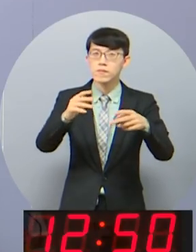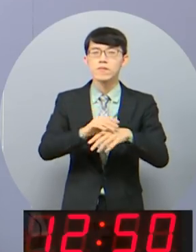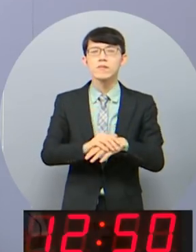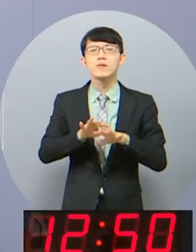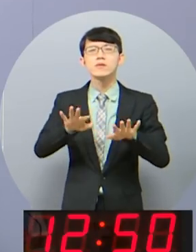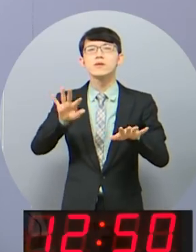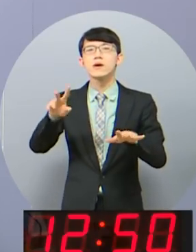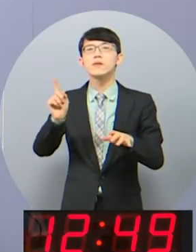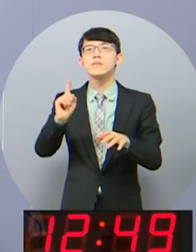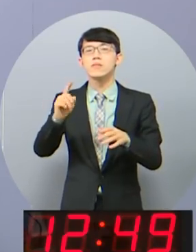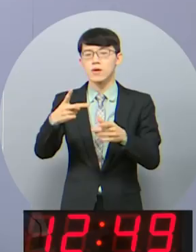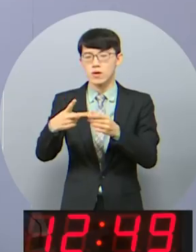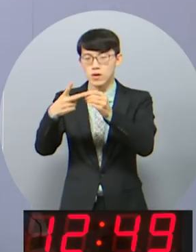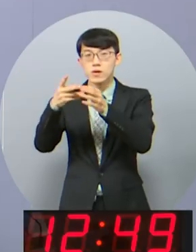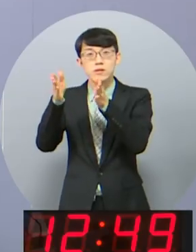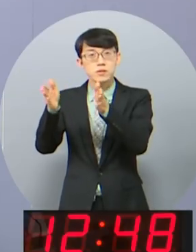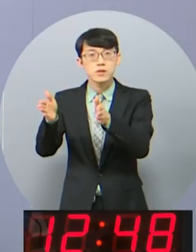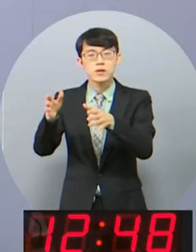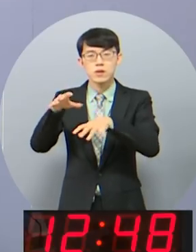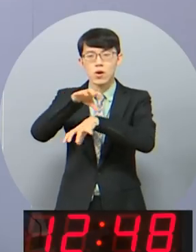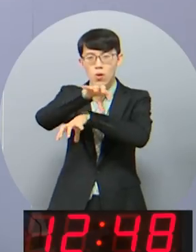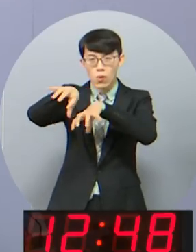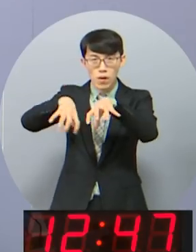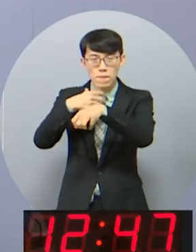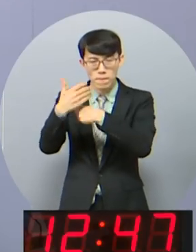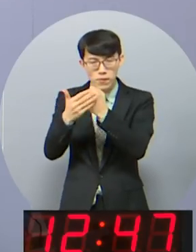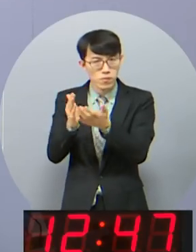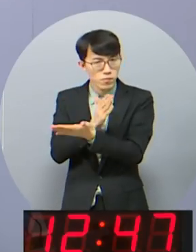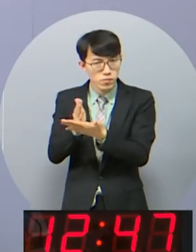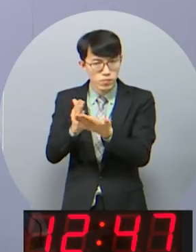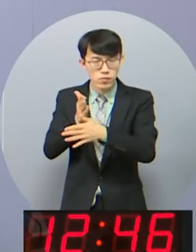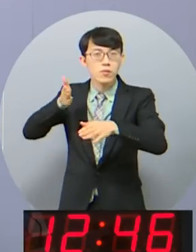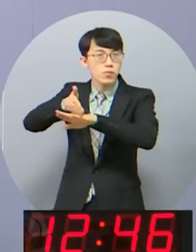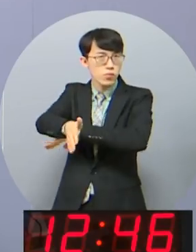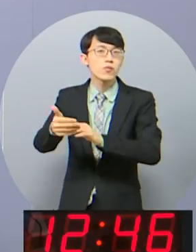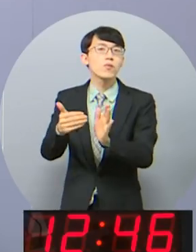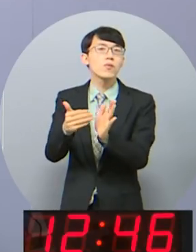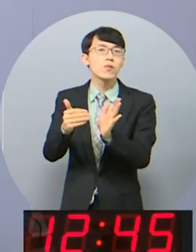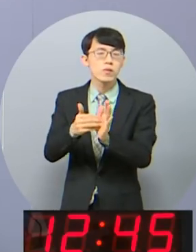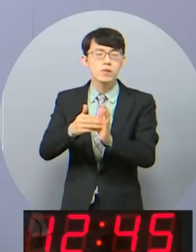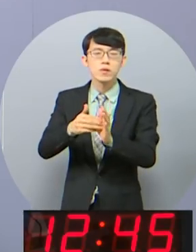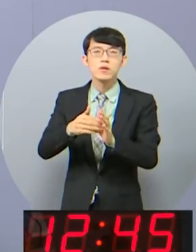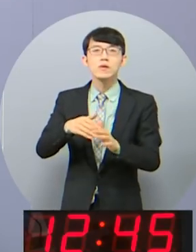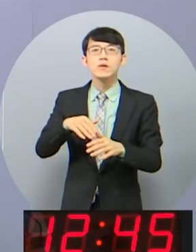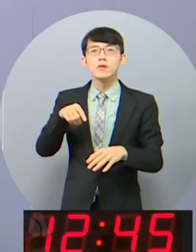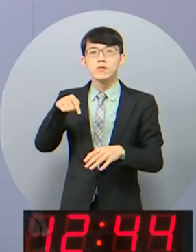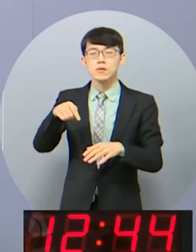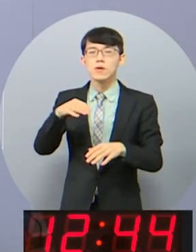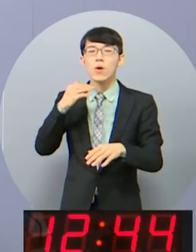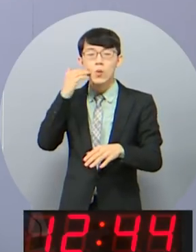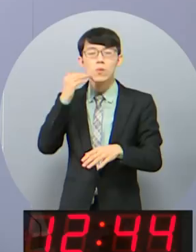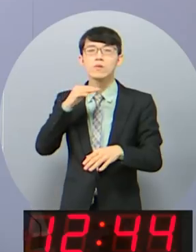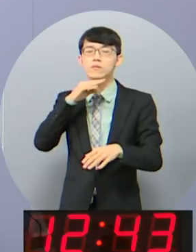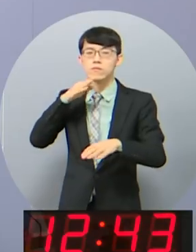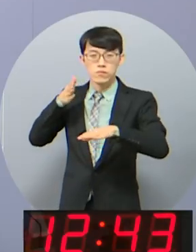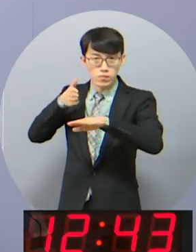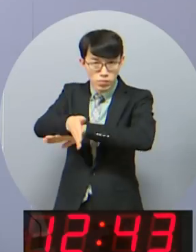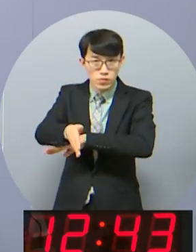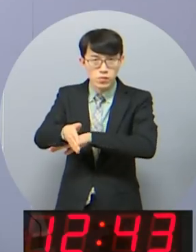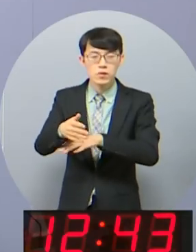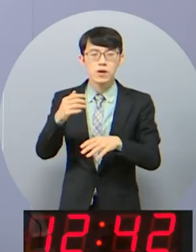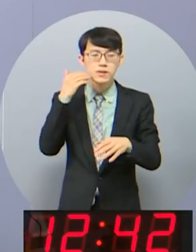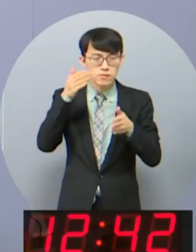环评已经也通过啊，所以第二，那么咱就通过了后，相信啊，还得做产业